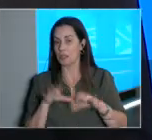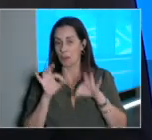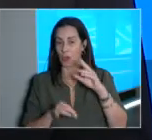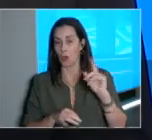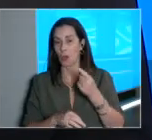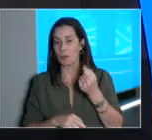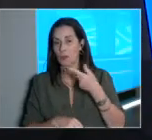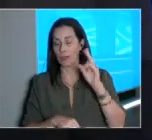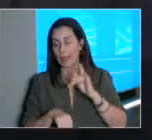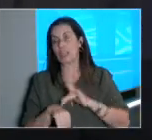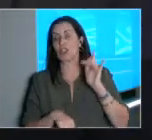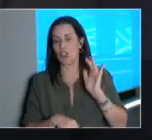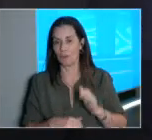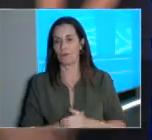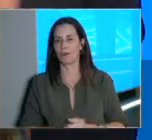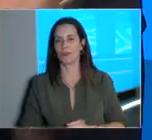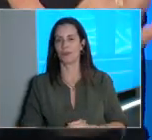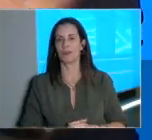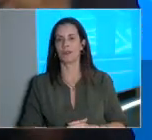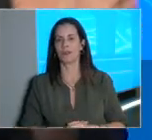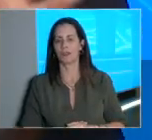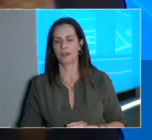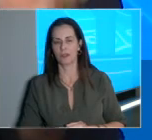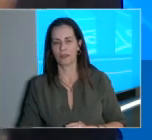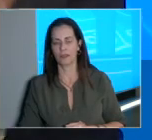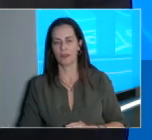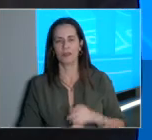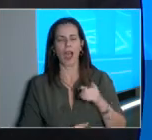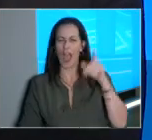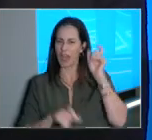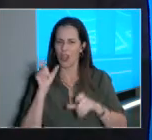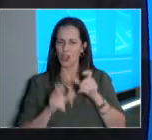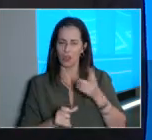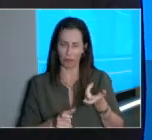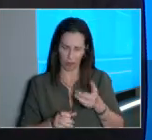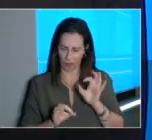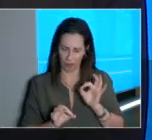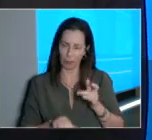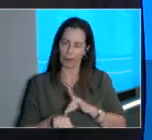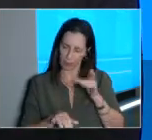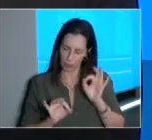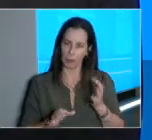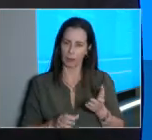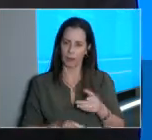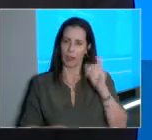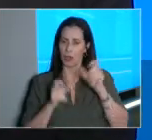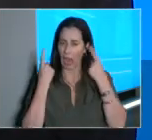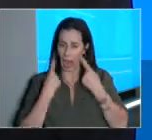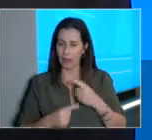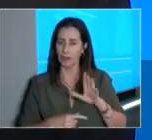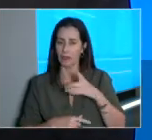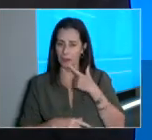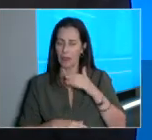אז כולם קצת יותר רגישים מיום רגיל. ומקפיצים כל מיני נושאים. רגישים אגב, אולי בכאילו, אתה יודע, רגישים בכאילו. כי אתה אמרת, הציבור החרדי, ואני